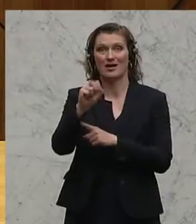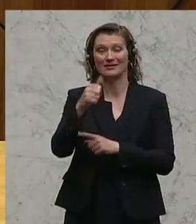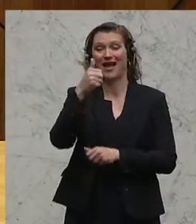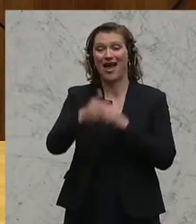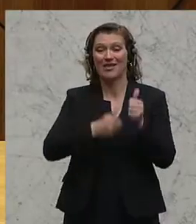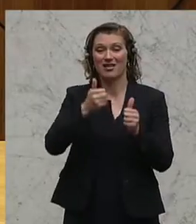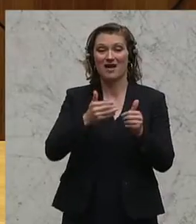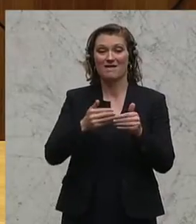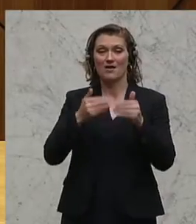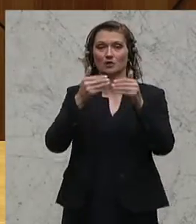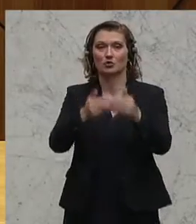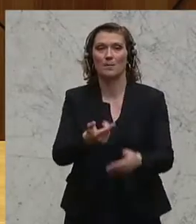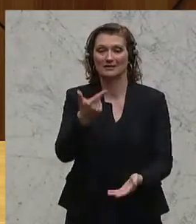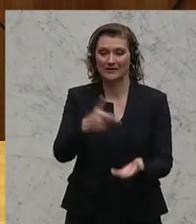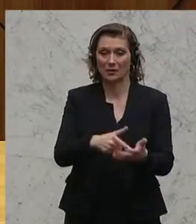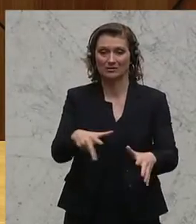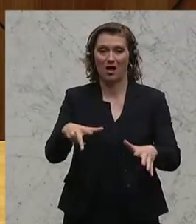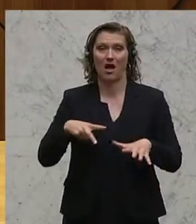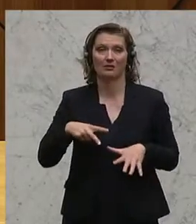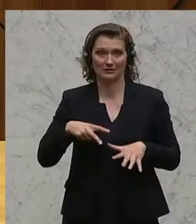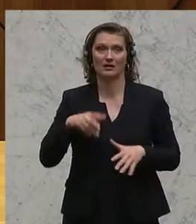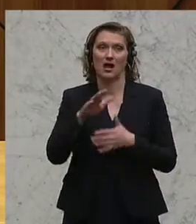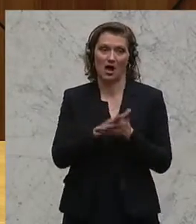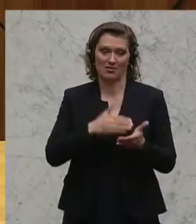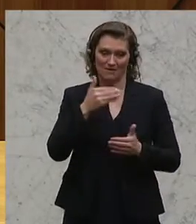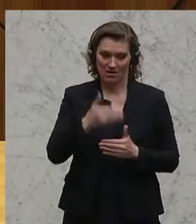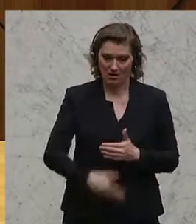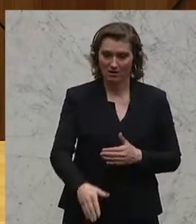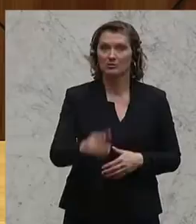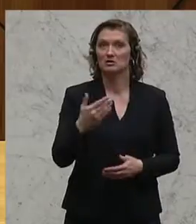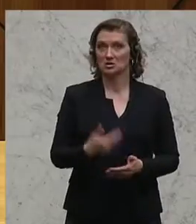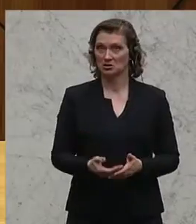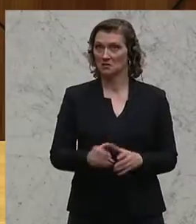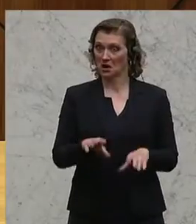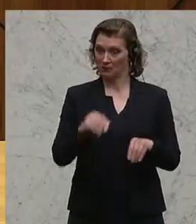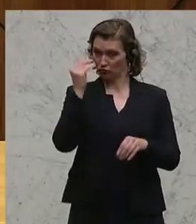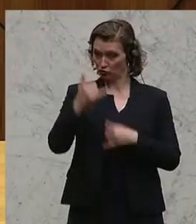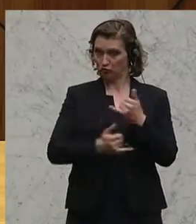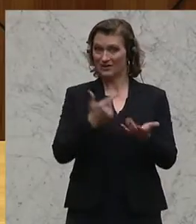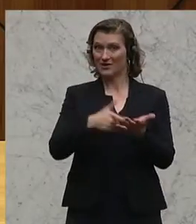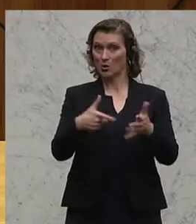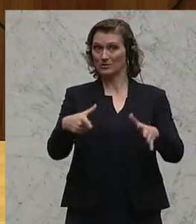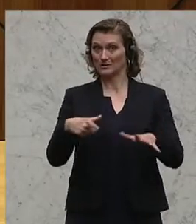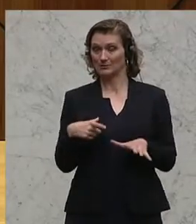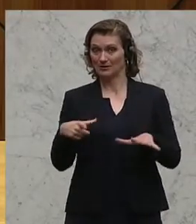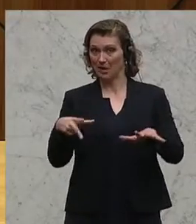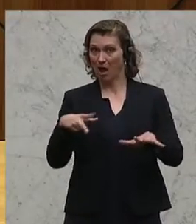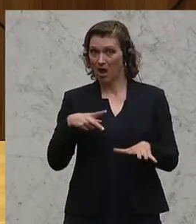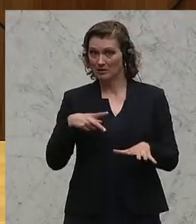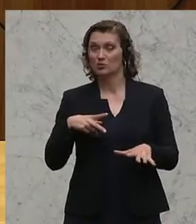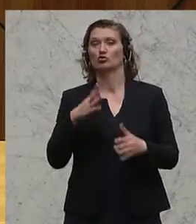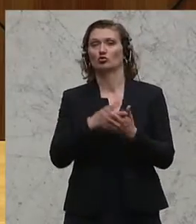dem Haupttermin ab 2018 anzuwenden sein. Somit können zu Beginn des Schuljahres 2017/18